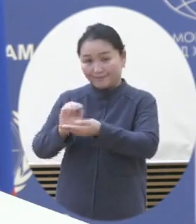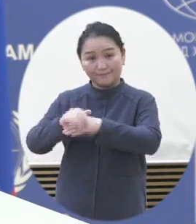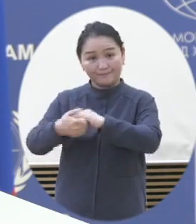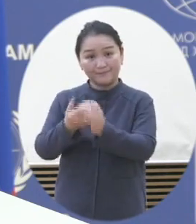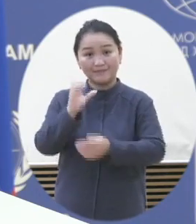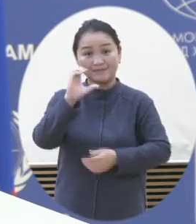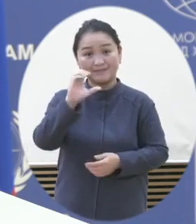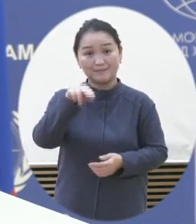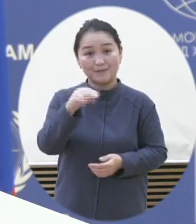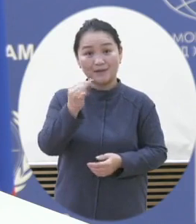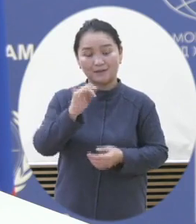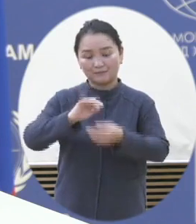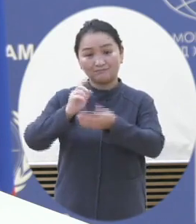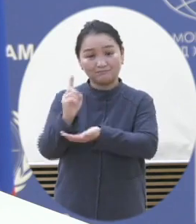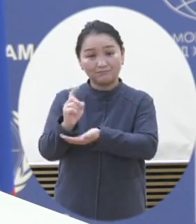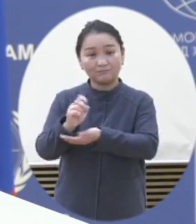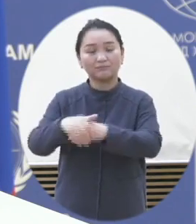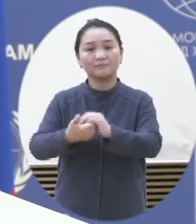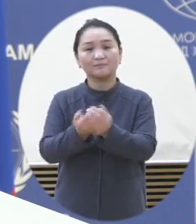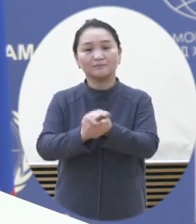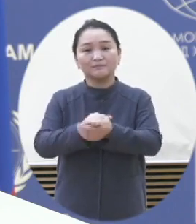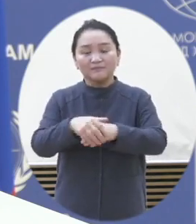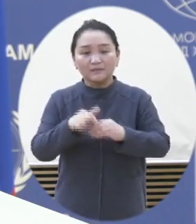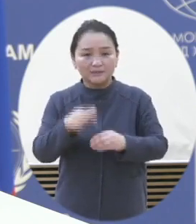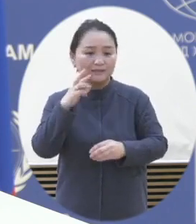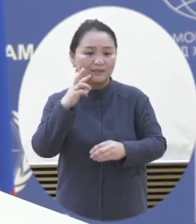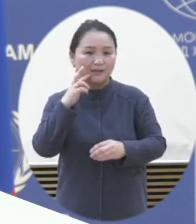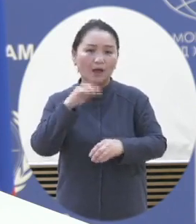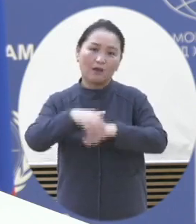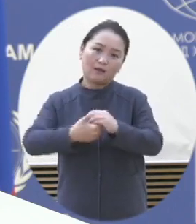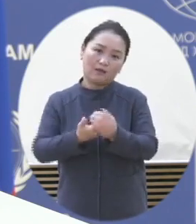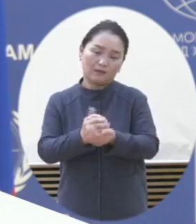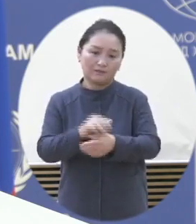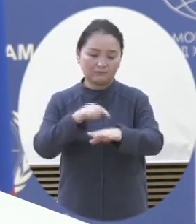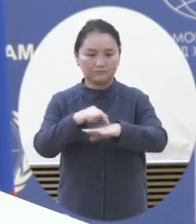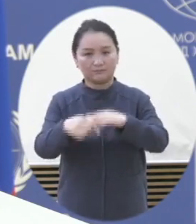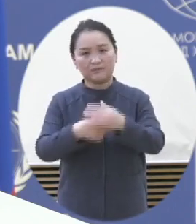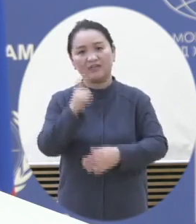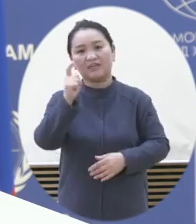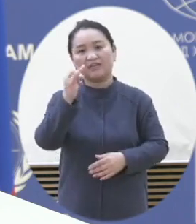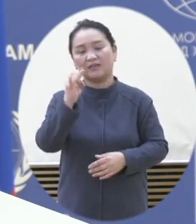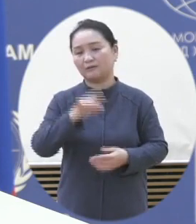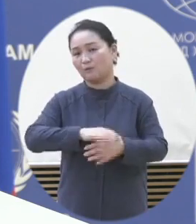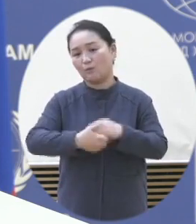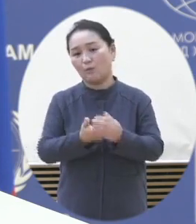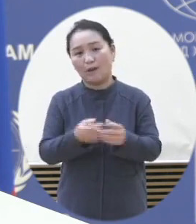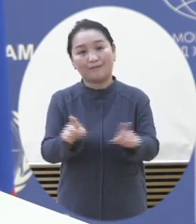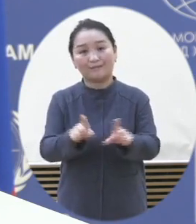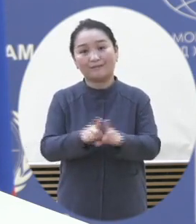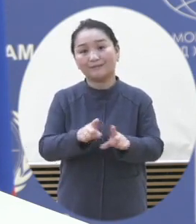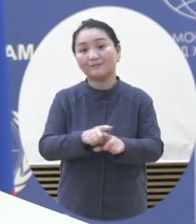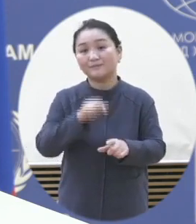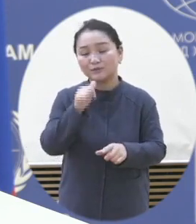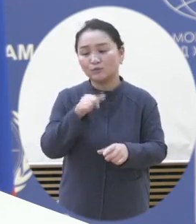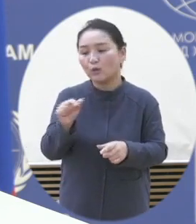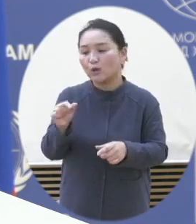гар халдваргүйжүүлэгч. За тэгээд яах нүгэл байнга тэрүүгээр хэрэглэдэх юм бол мэдээж гарын хэрч гэдэг юм уу бусад зүйлүүд арилахгүй шүү дээ. Тэгэхээр хамгийн